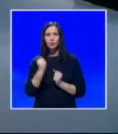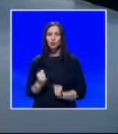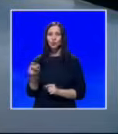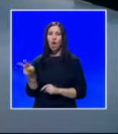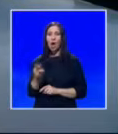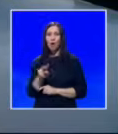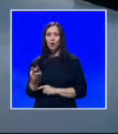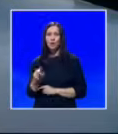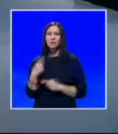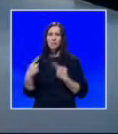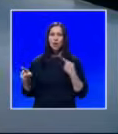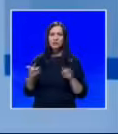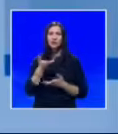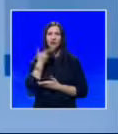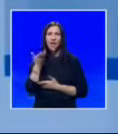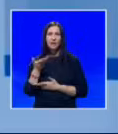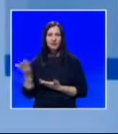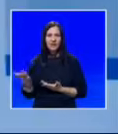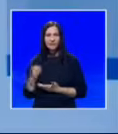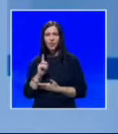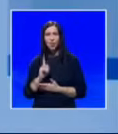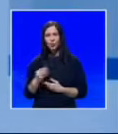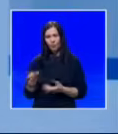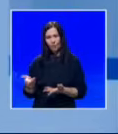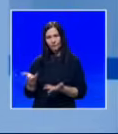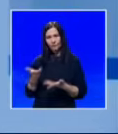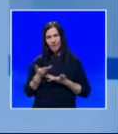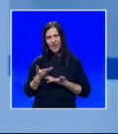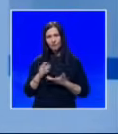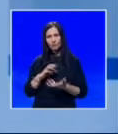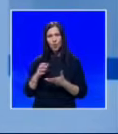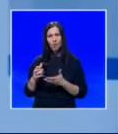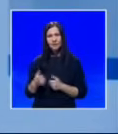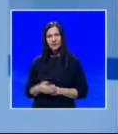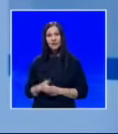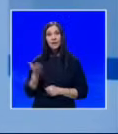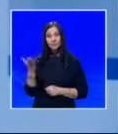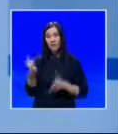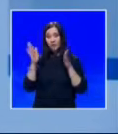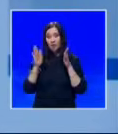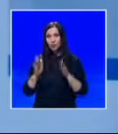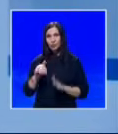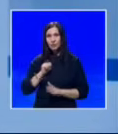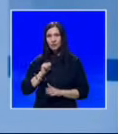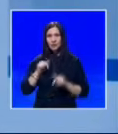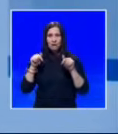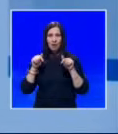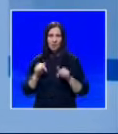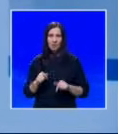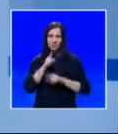ориентираме от разнопосочните изказвания, които ни дават политиците. Те категорично запазиха и